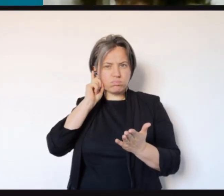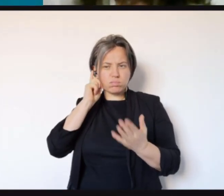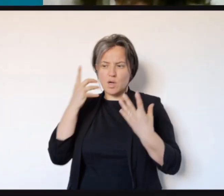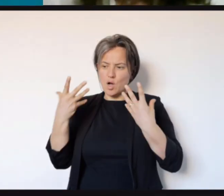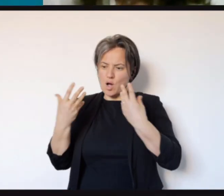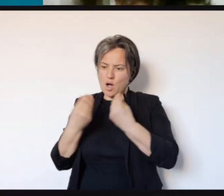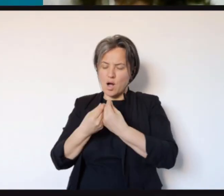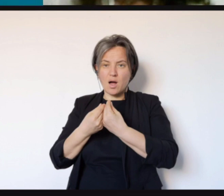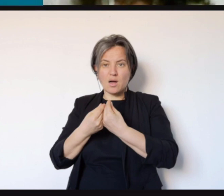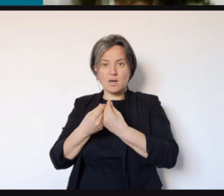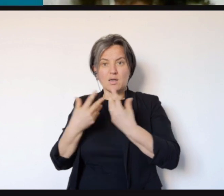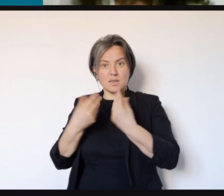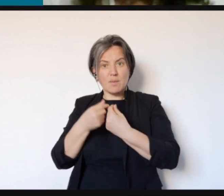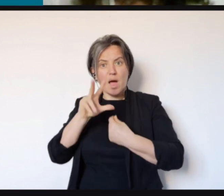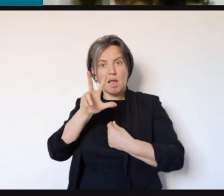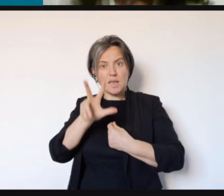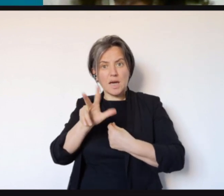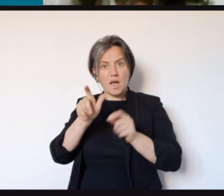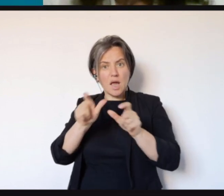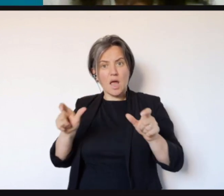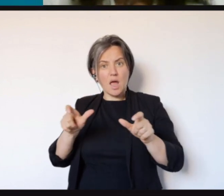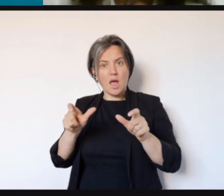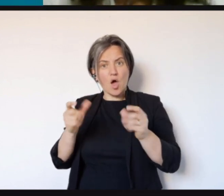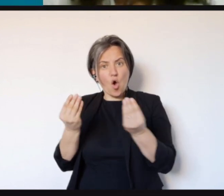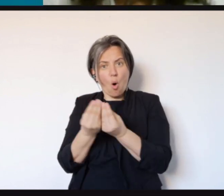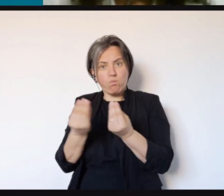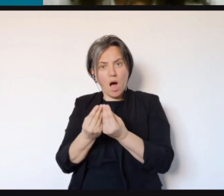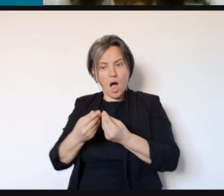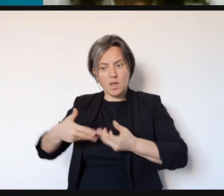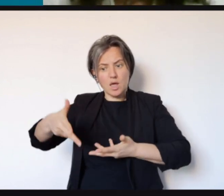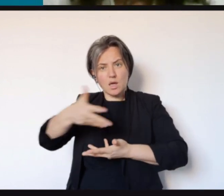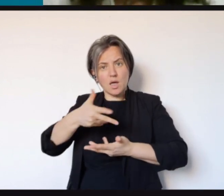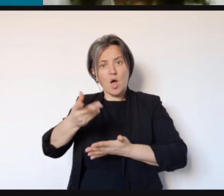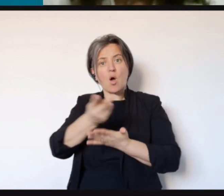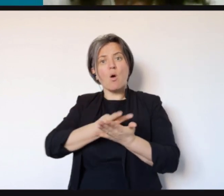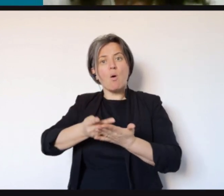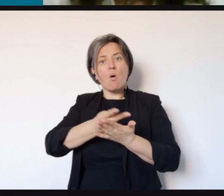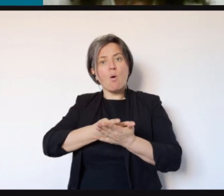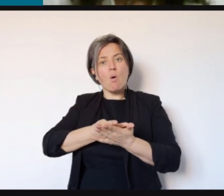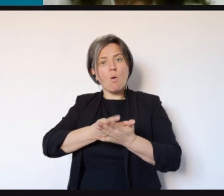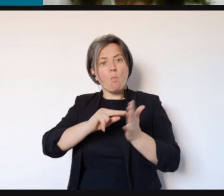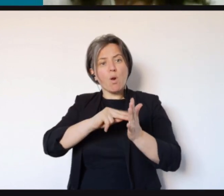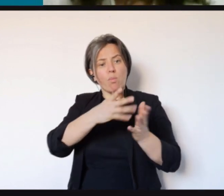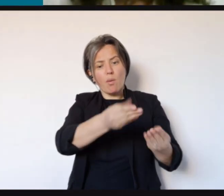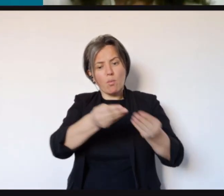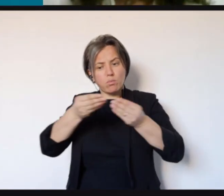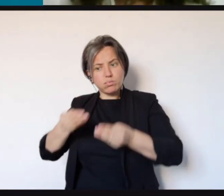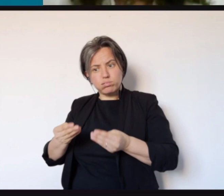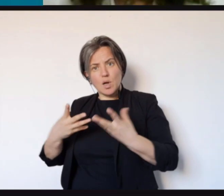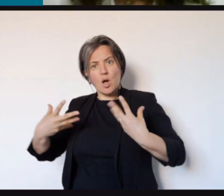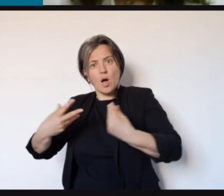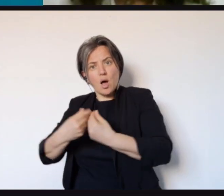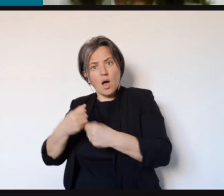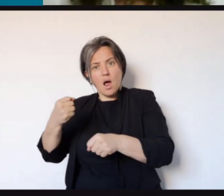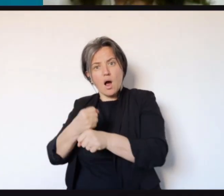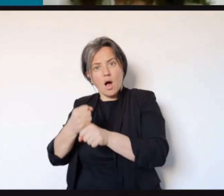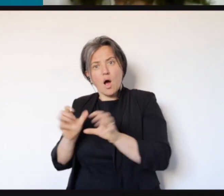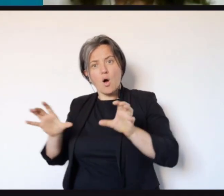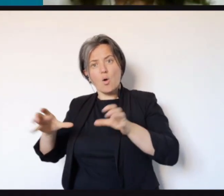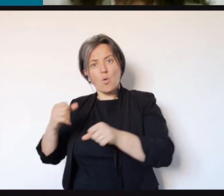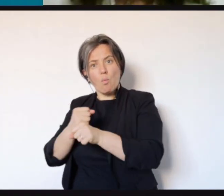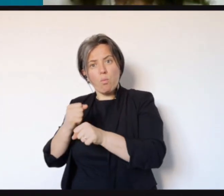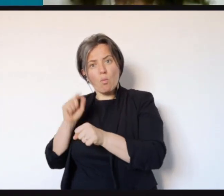sta connesso con altri tre e risolve un problema che gli danno insieme ad altri